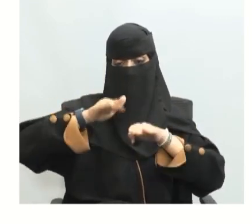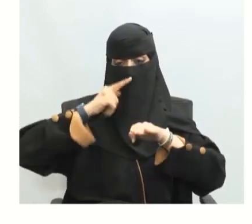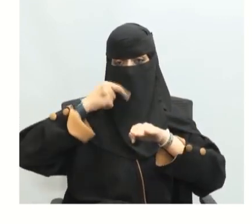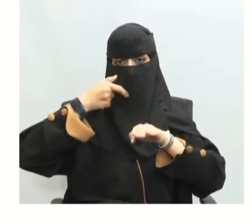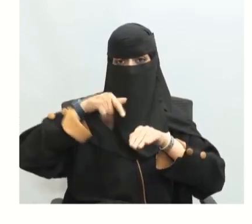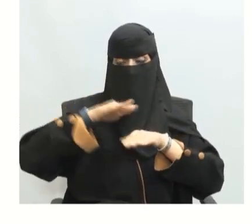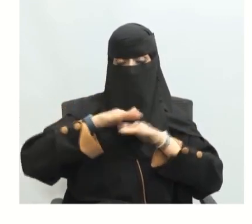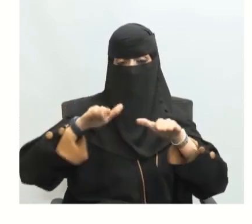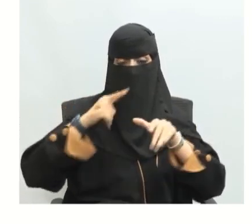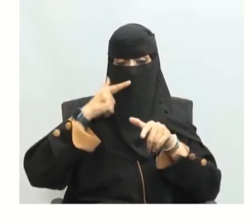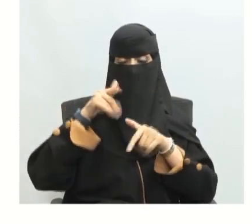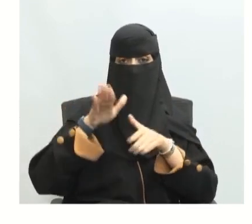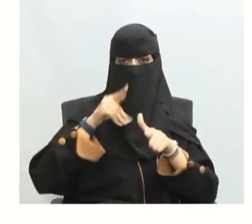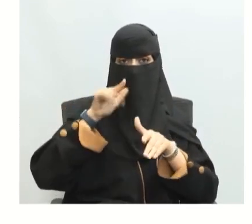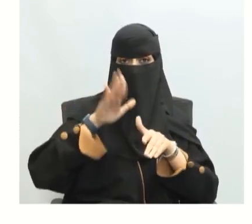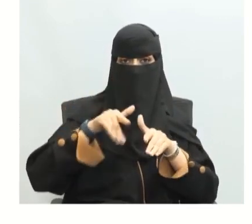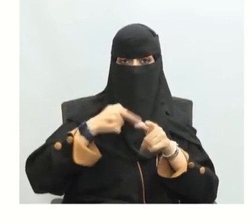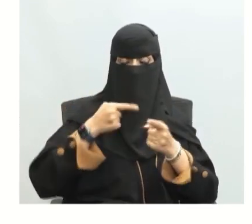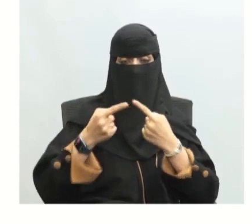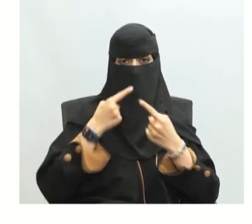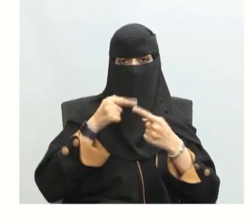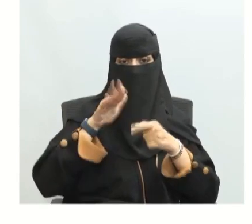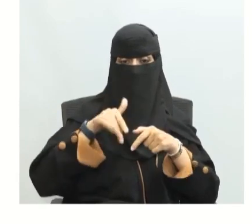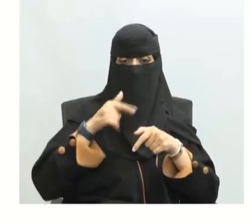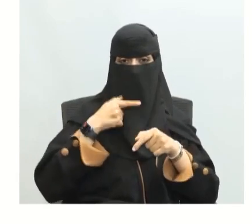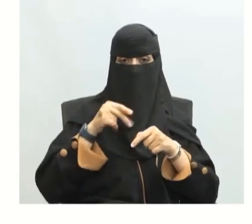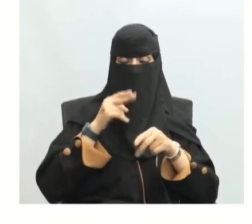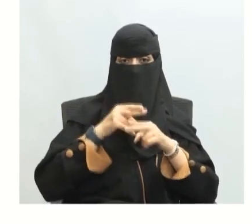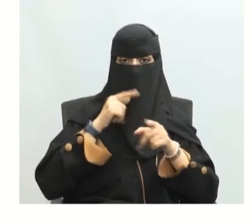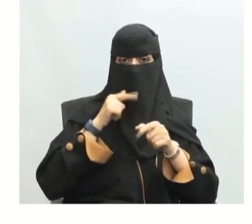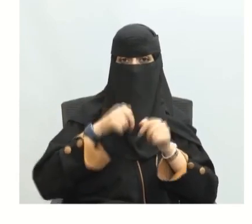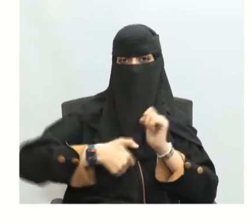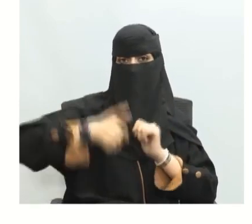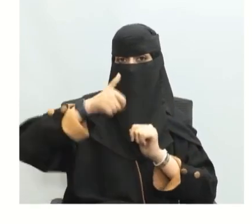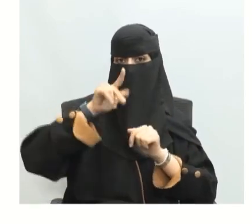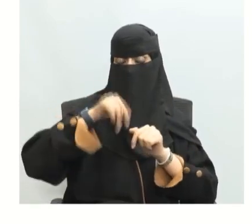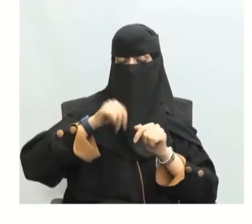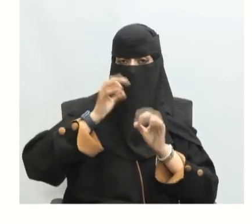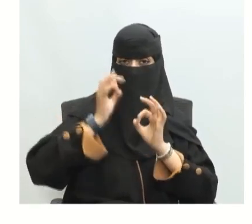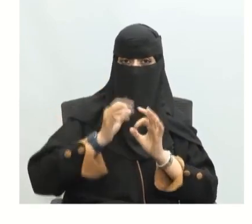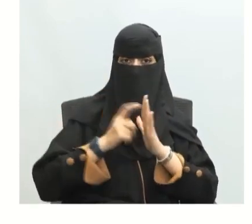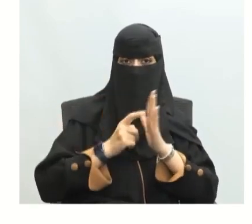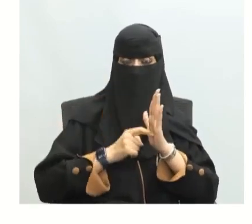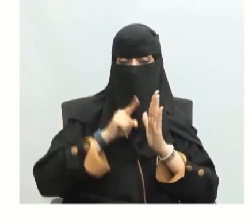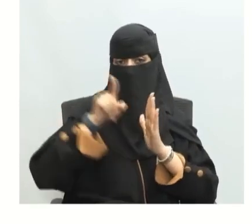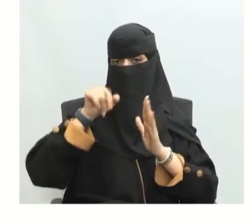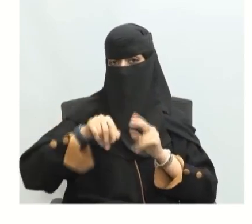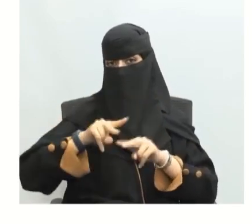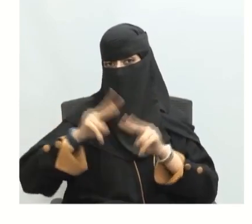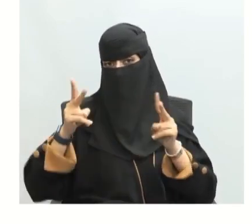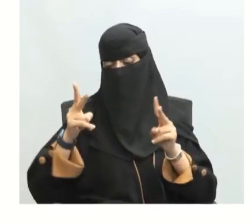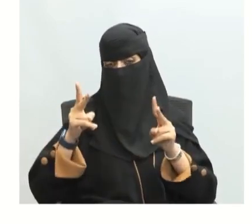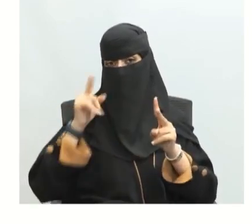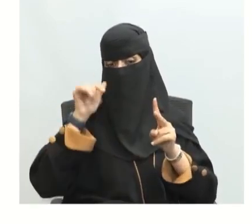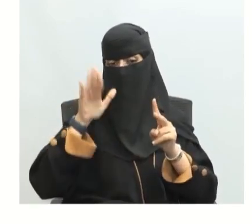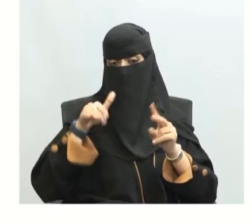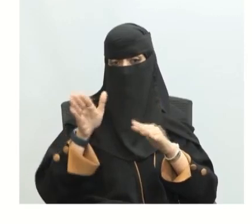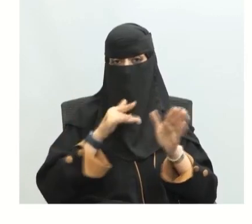والاستقرار فمن خلال الحوار الوطني نحن نحقق او نضبط لدينا هذه الاختلافات